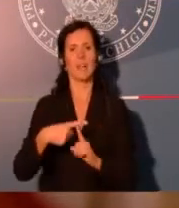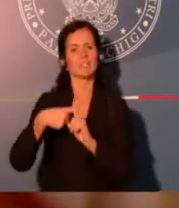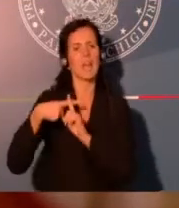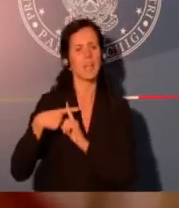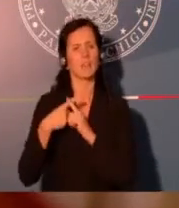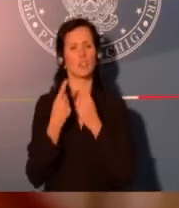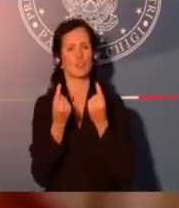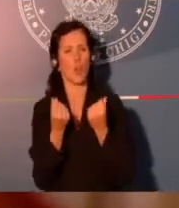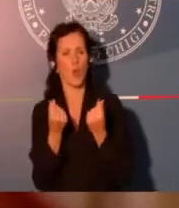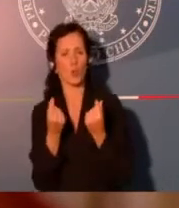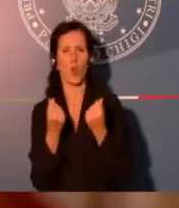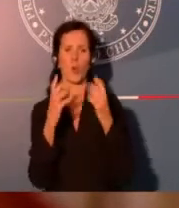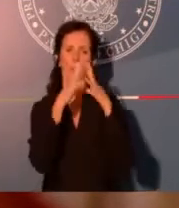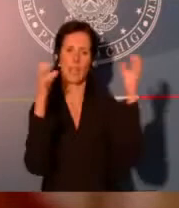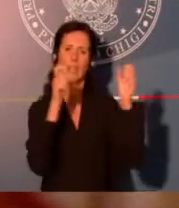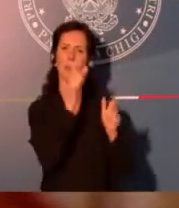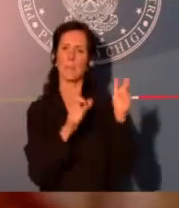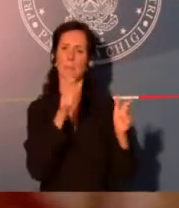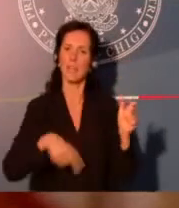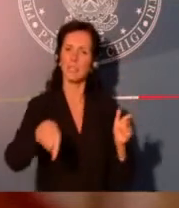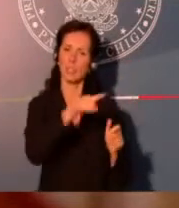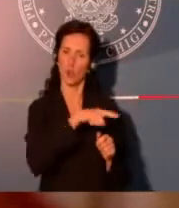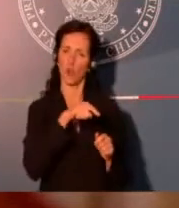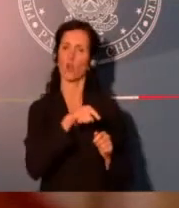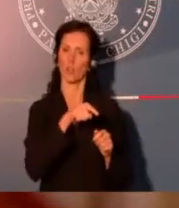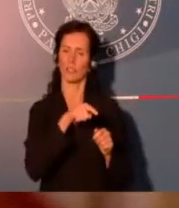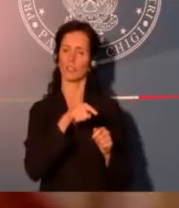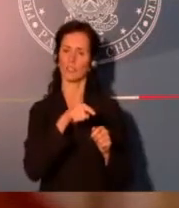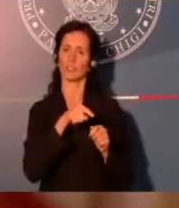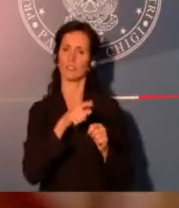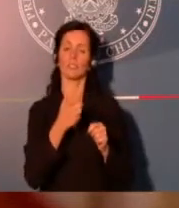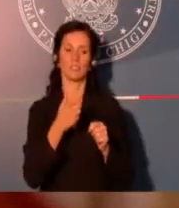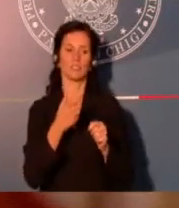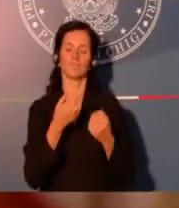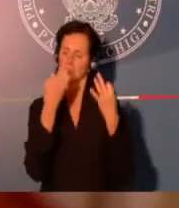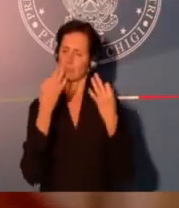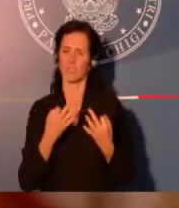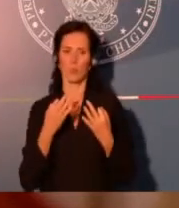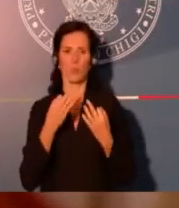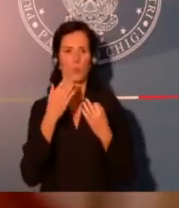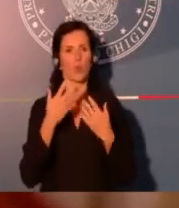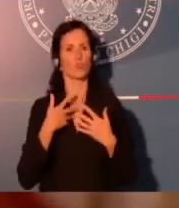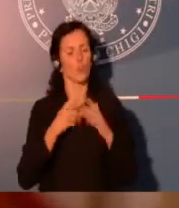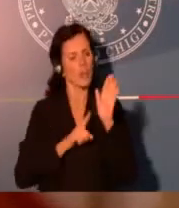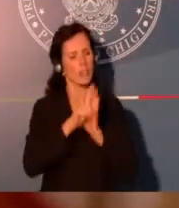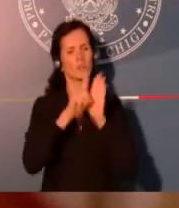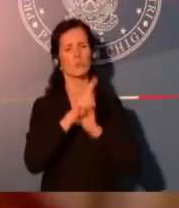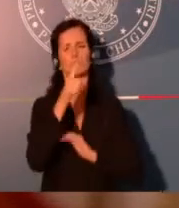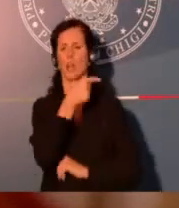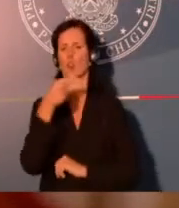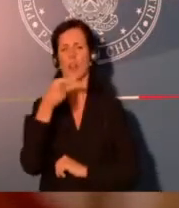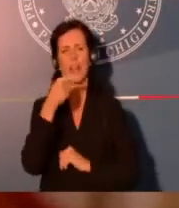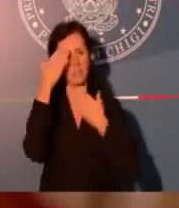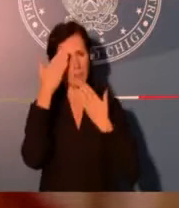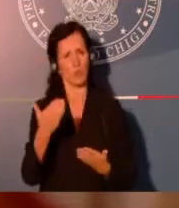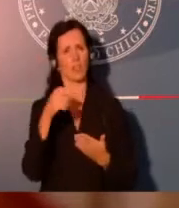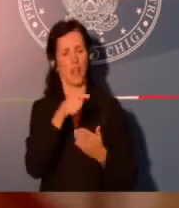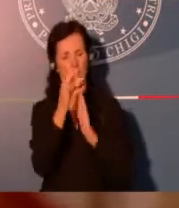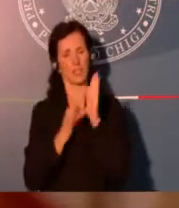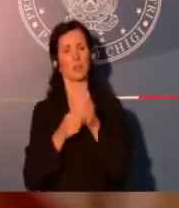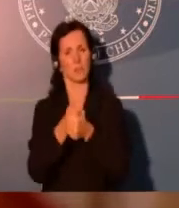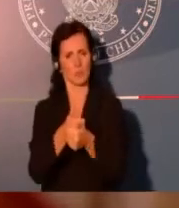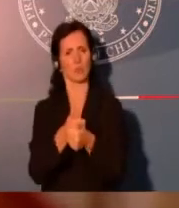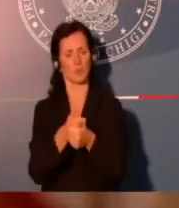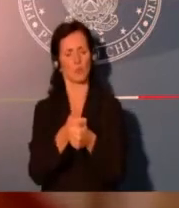agli imprenditori, agli operatori economici che subiranno effetti negativi di queste misure.